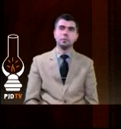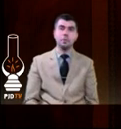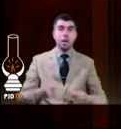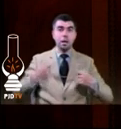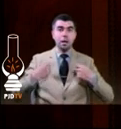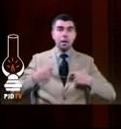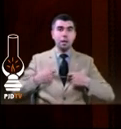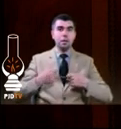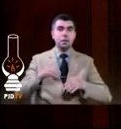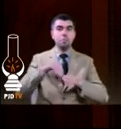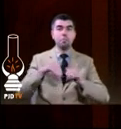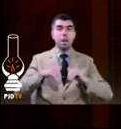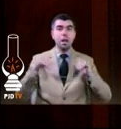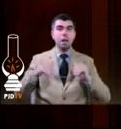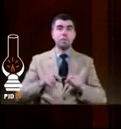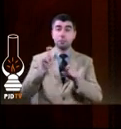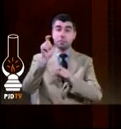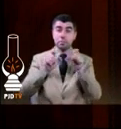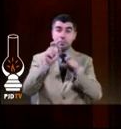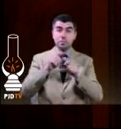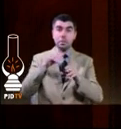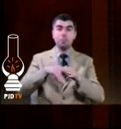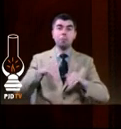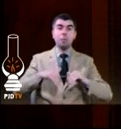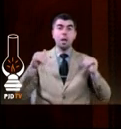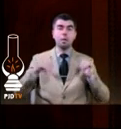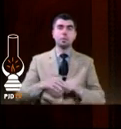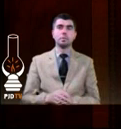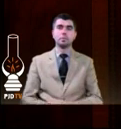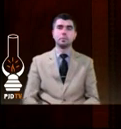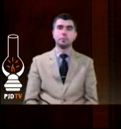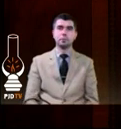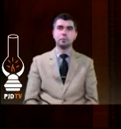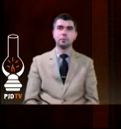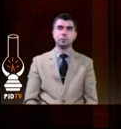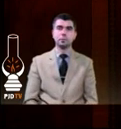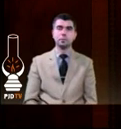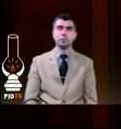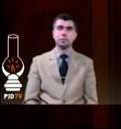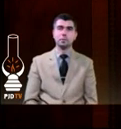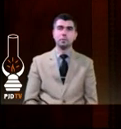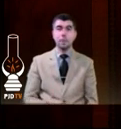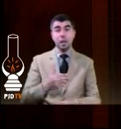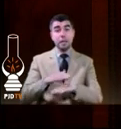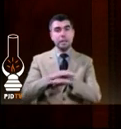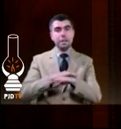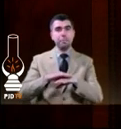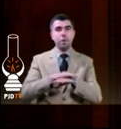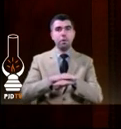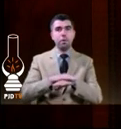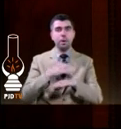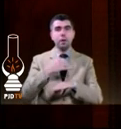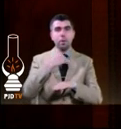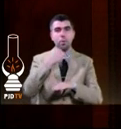سيد الرئيس، السادة والسيدات النواب المحترمين، النائبات المحترمات، اسمحوا لي